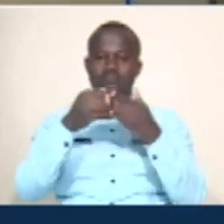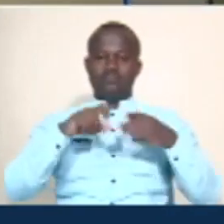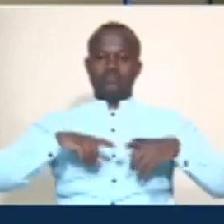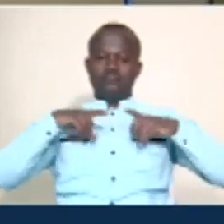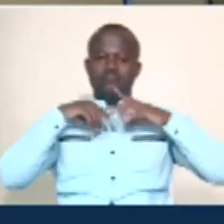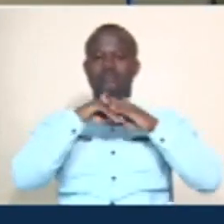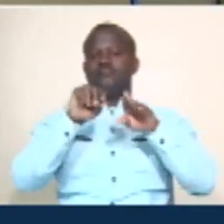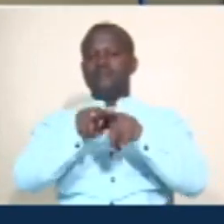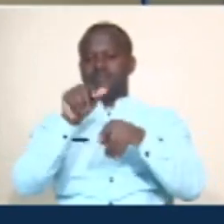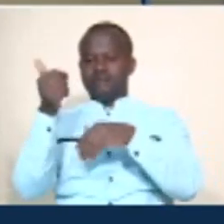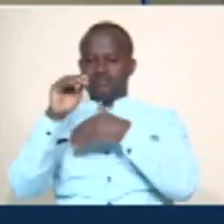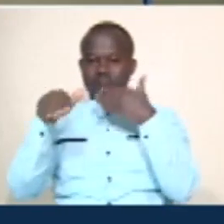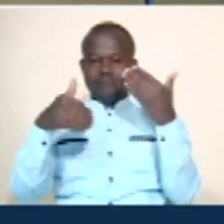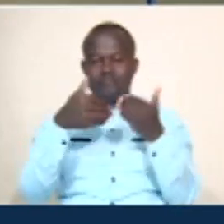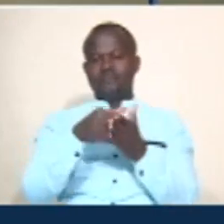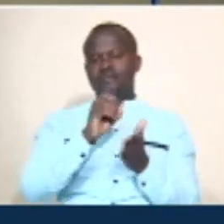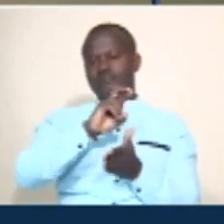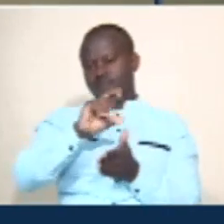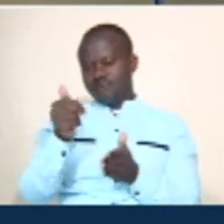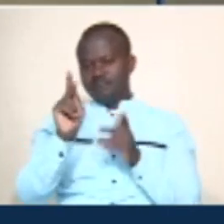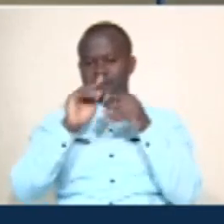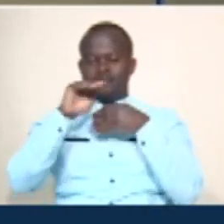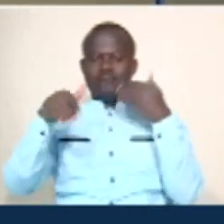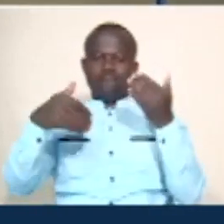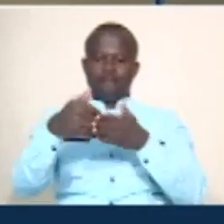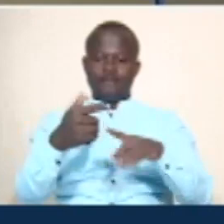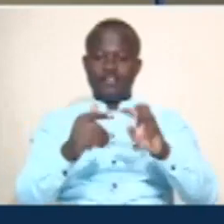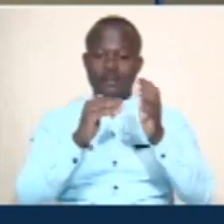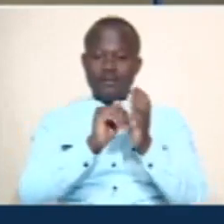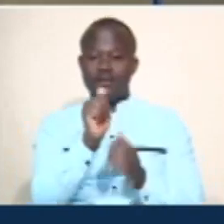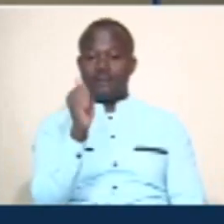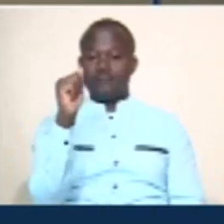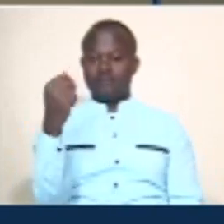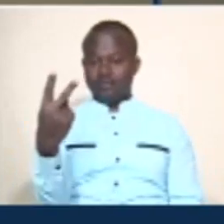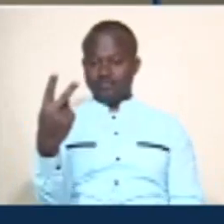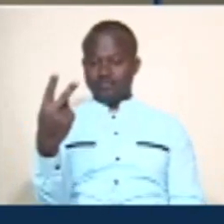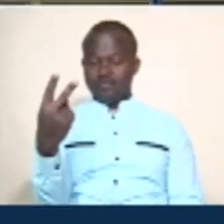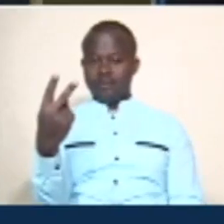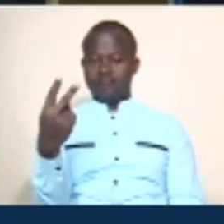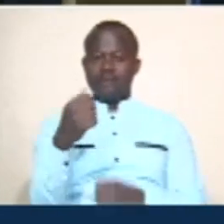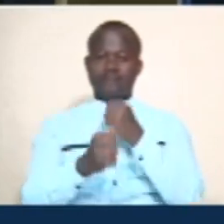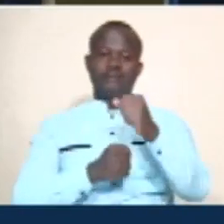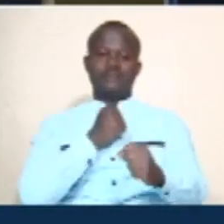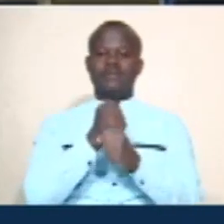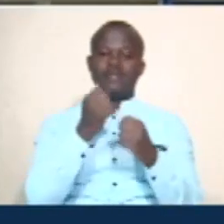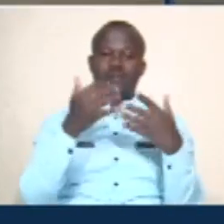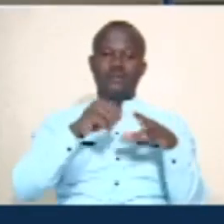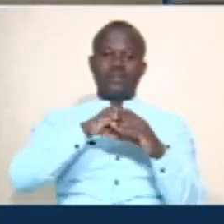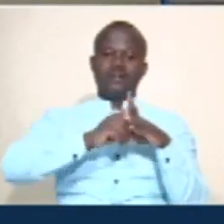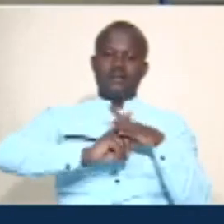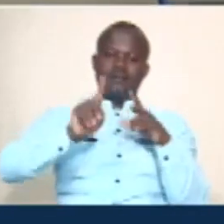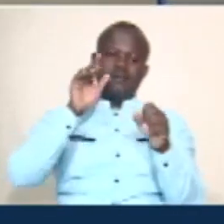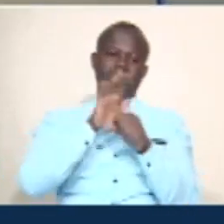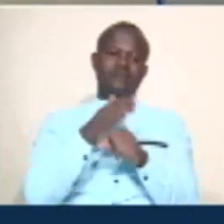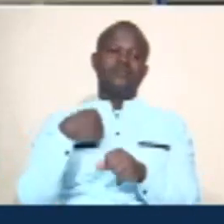nk'abandi bene gihugu cyangwa nk'ikindi kiremwa muntu. Ikindi kigira kabiri ni uko imyaka tumaze mu buhunzi ari myinshi.